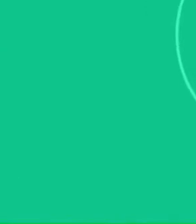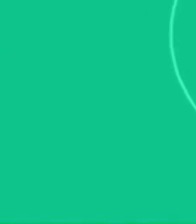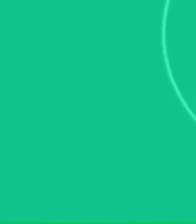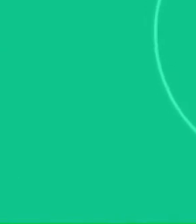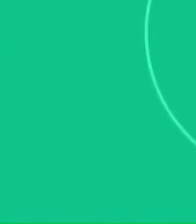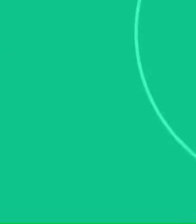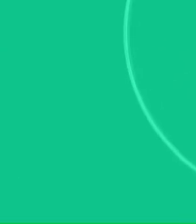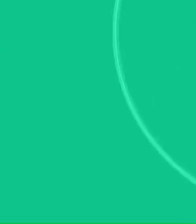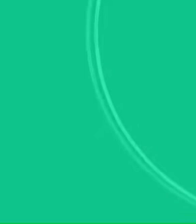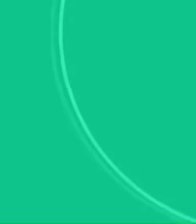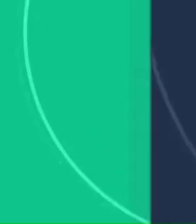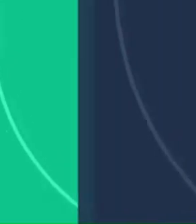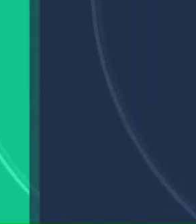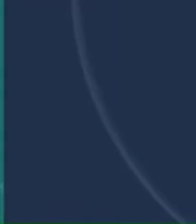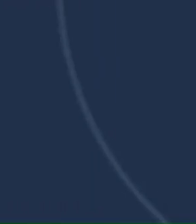Музика